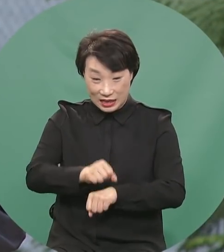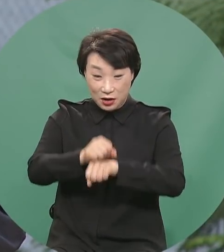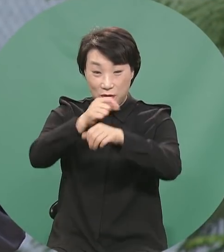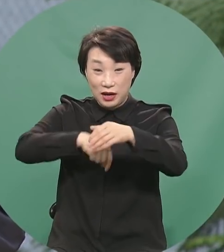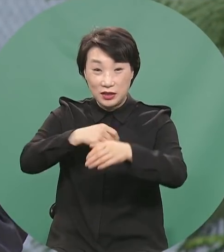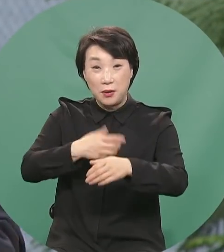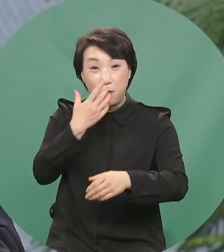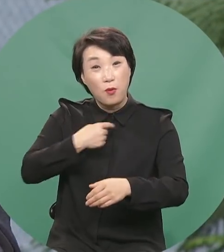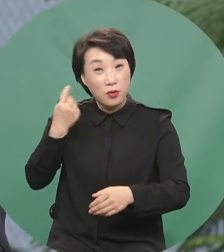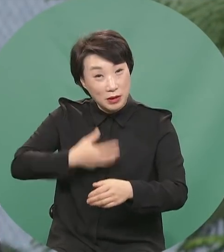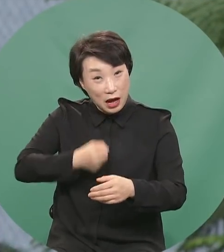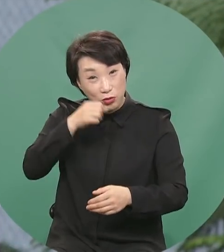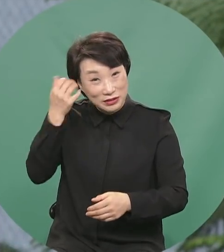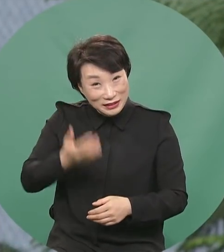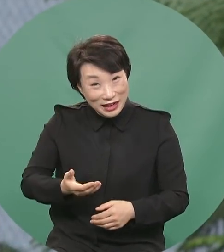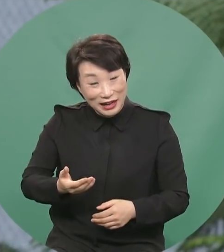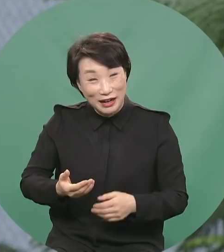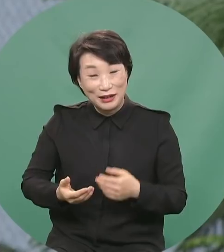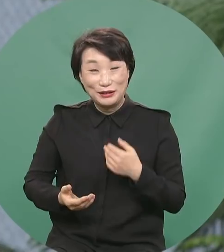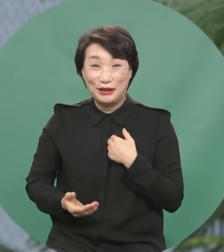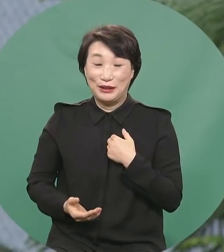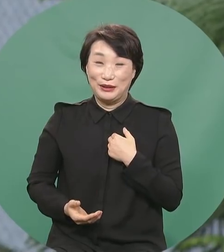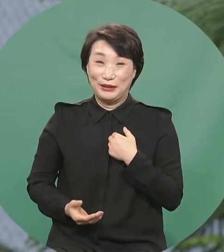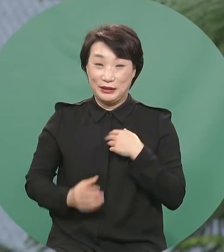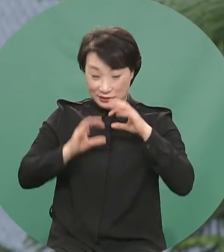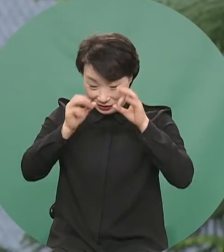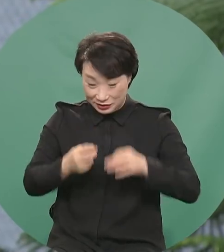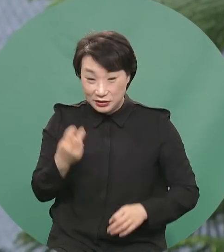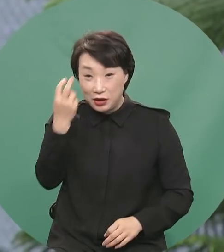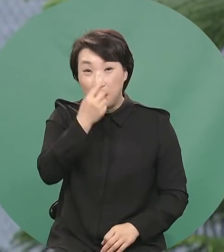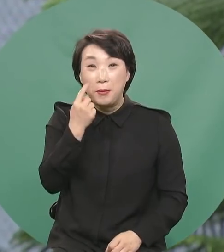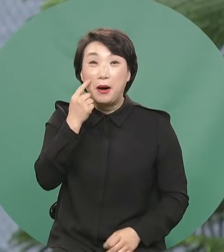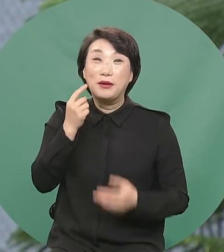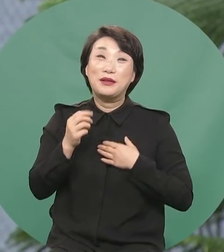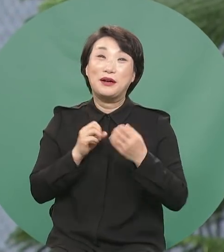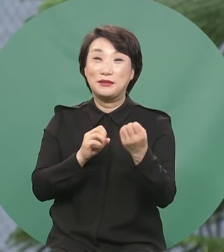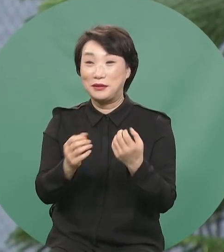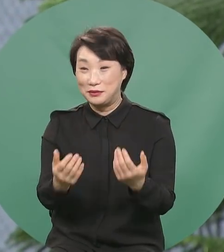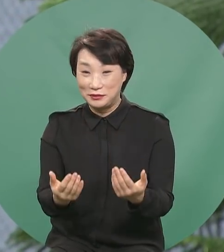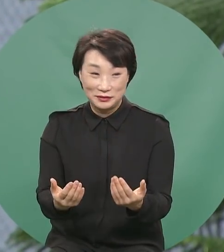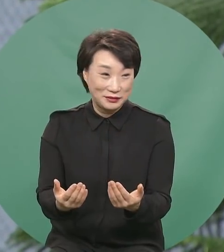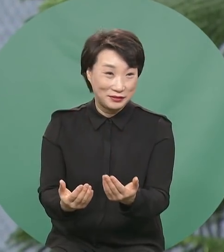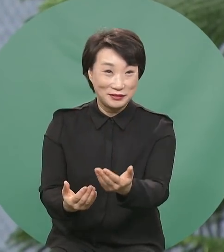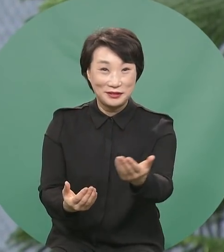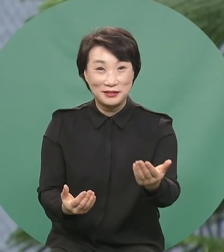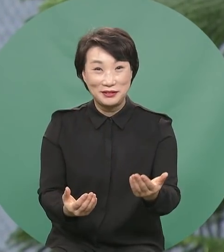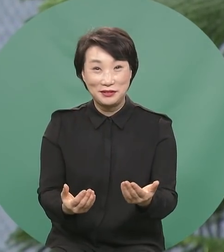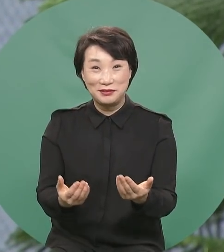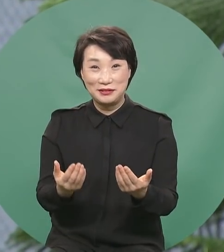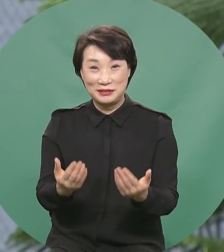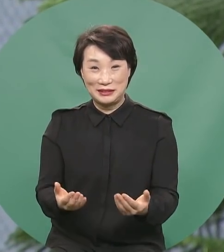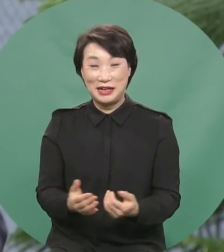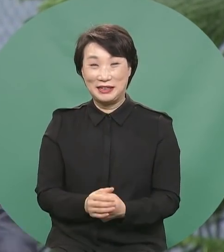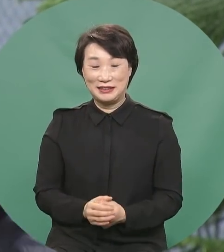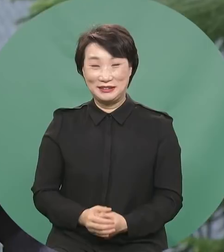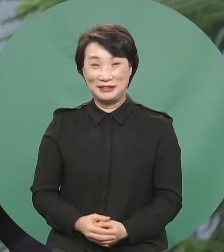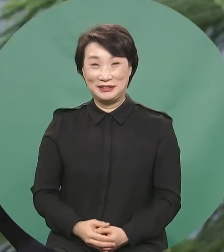복음이 있느냐라고 물을 때 뭐라고 답변하시겠습니까?